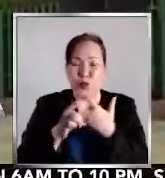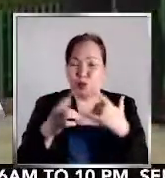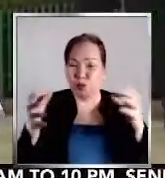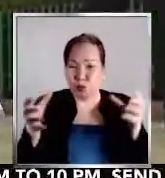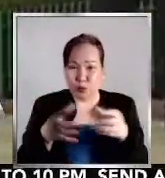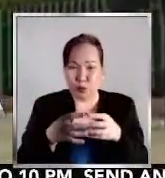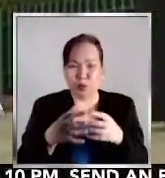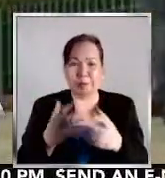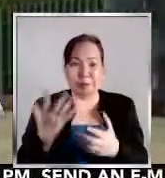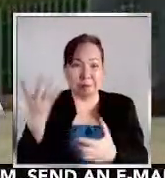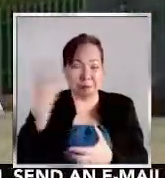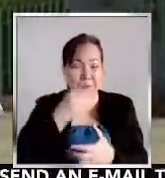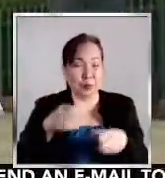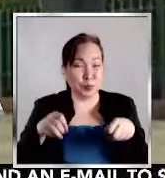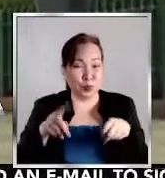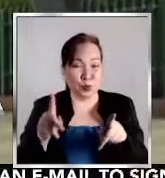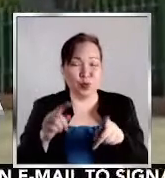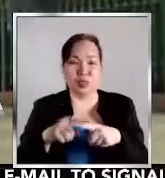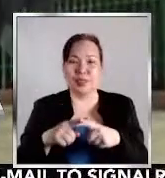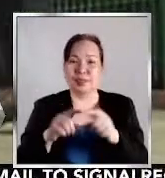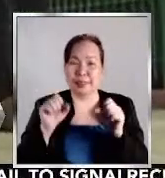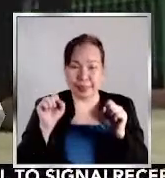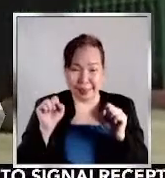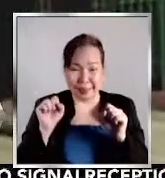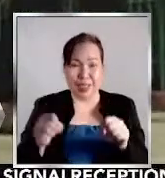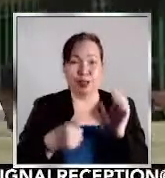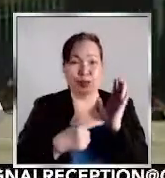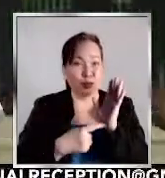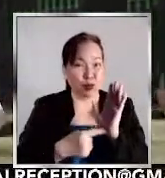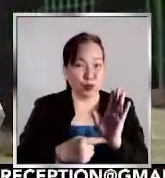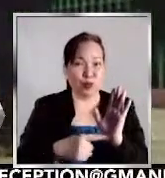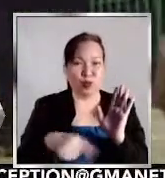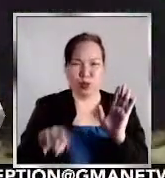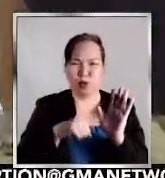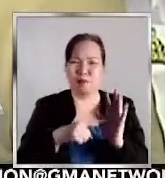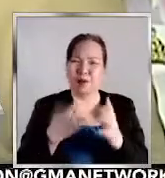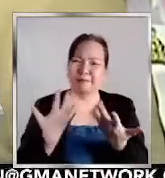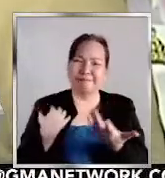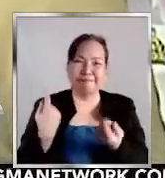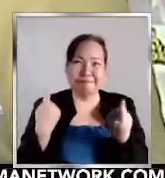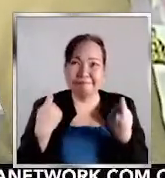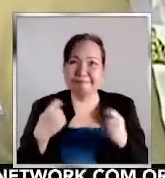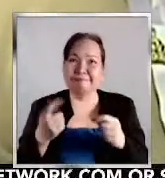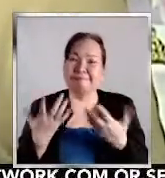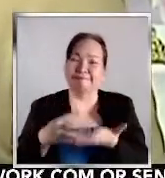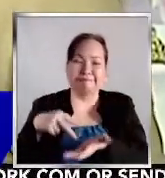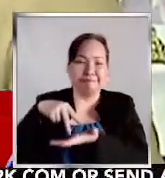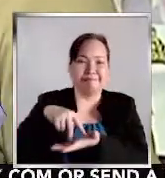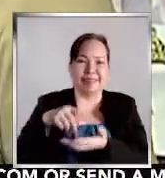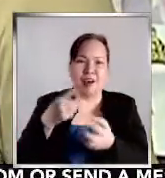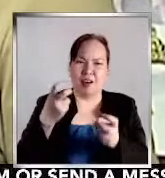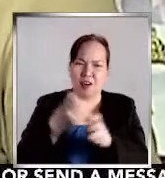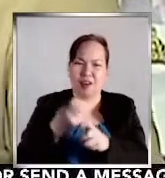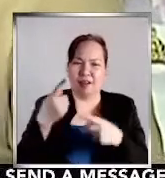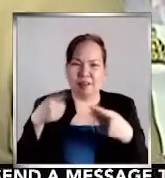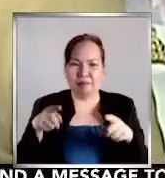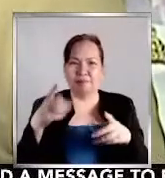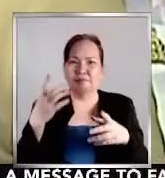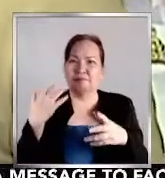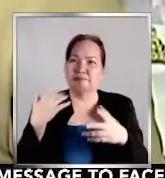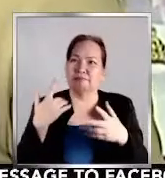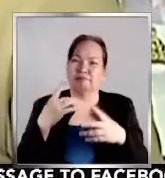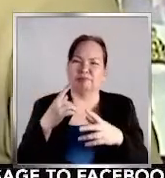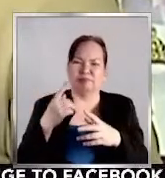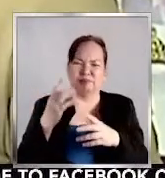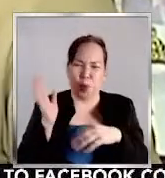ito para kahit paano ay makabawi sa naranasang hirap na dulot ng pandemya. Nawala yung debut, nawala yung Flores de Mayo, which is